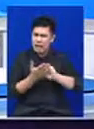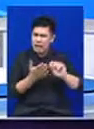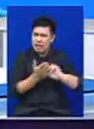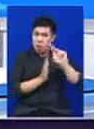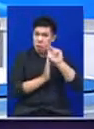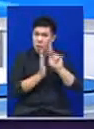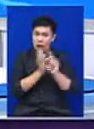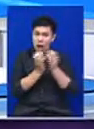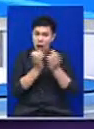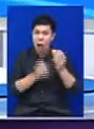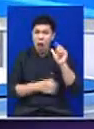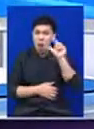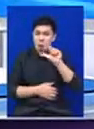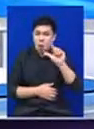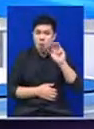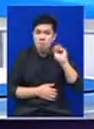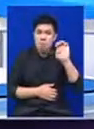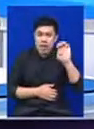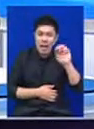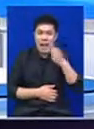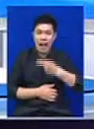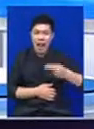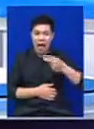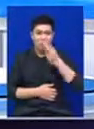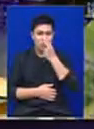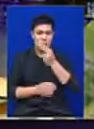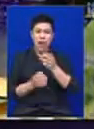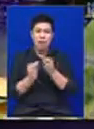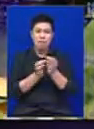รมนูญกับลุงมีหลานชัยไขรัฐธรรมนูญค่ะ